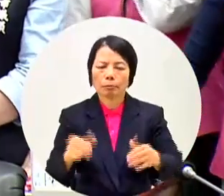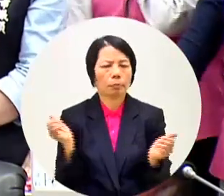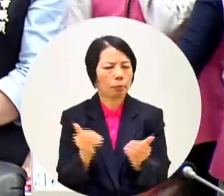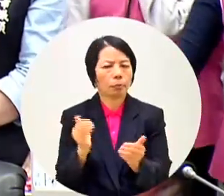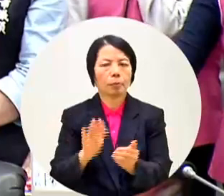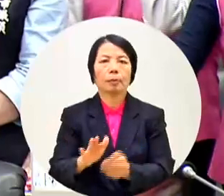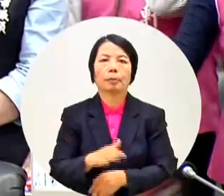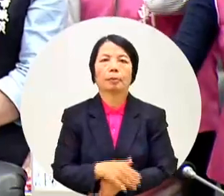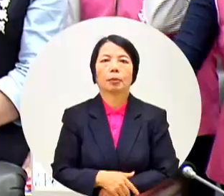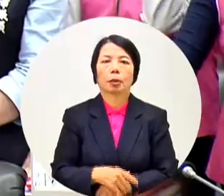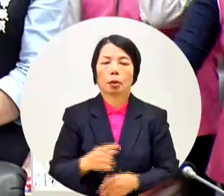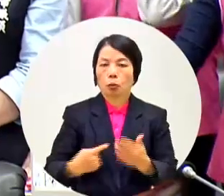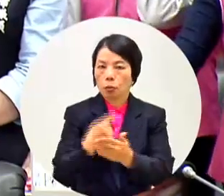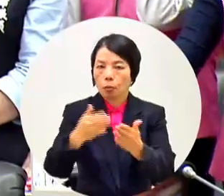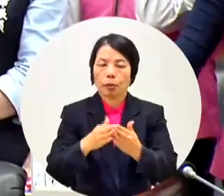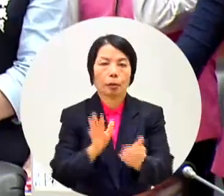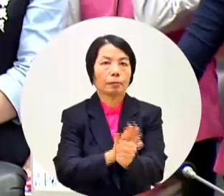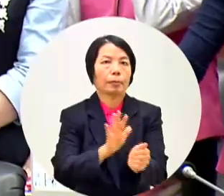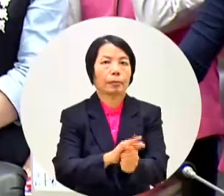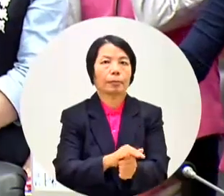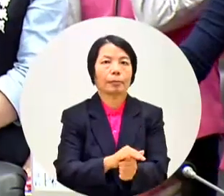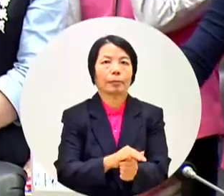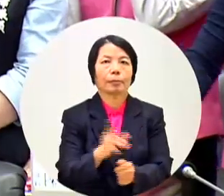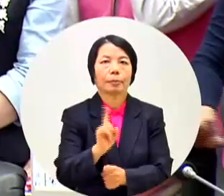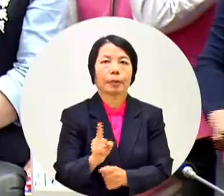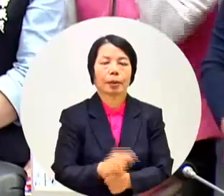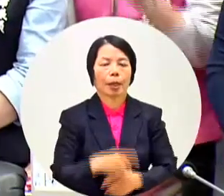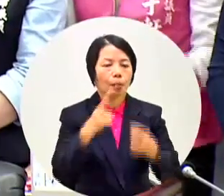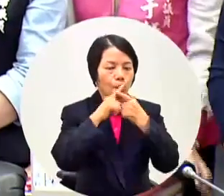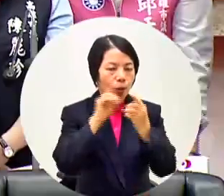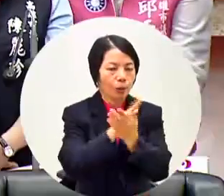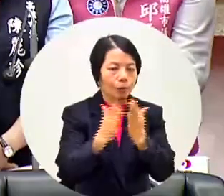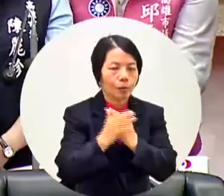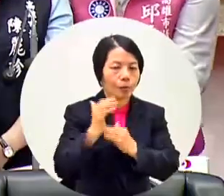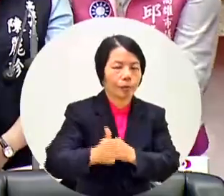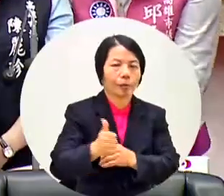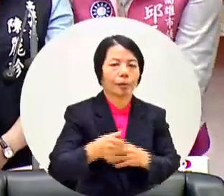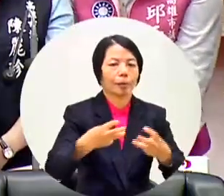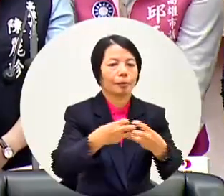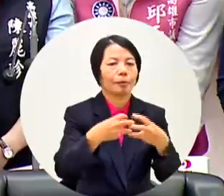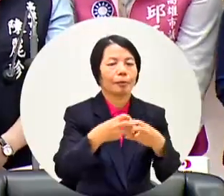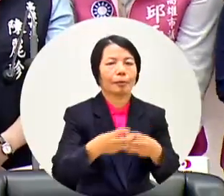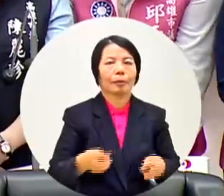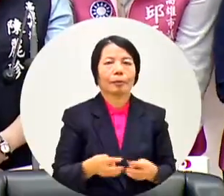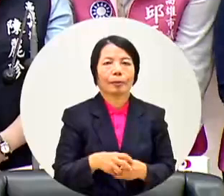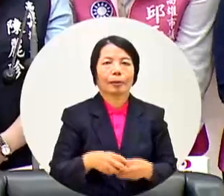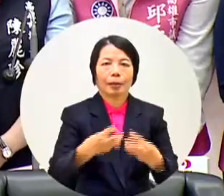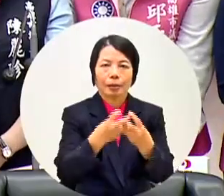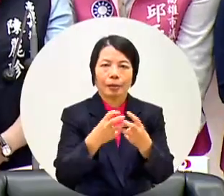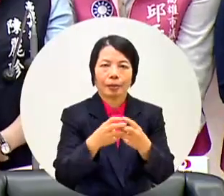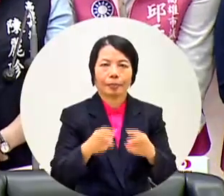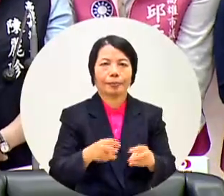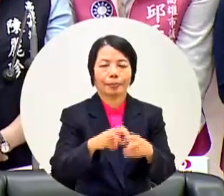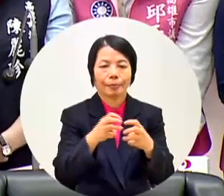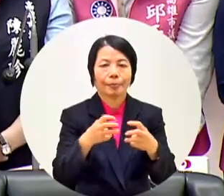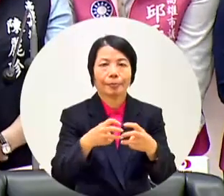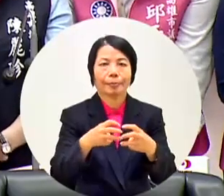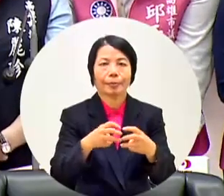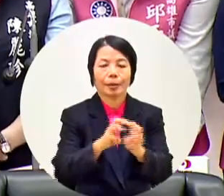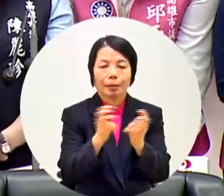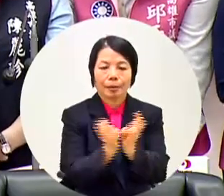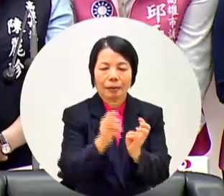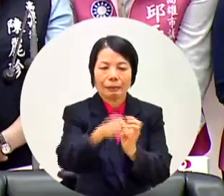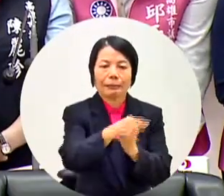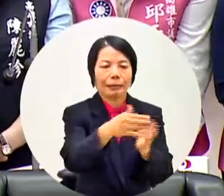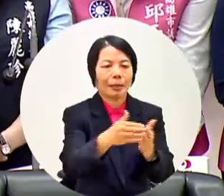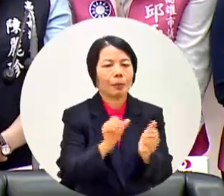是我们的秘书长杨明洲，他从公务局的任内到现在 最了解内部所有的状况。拜托一